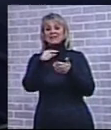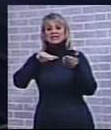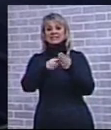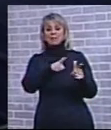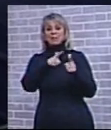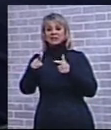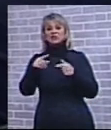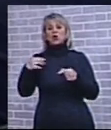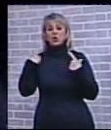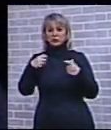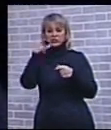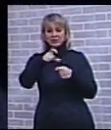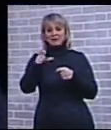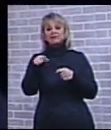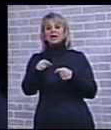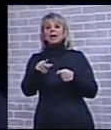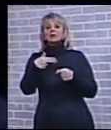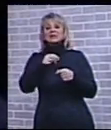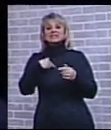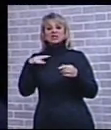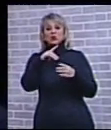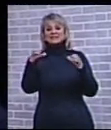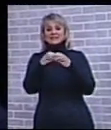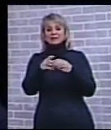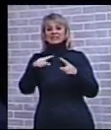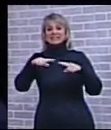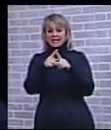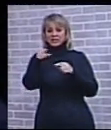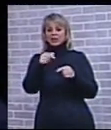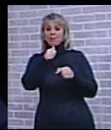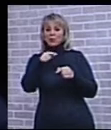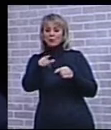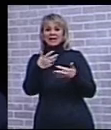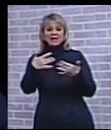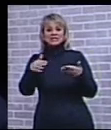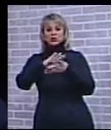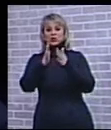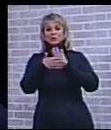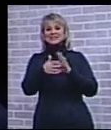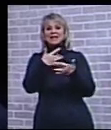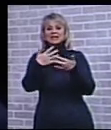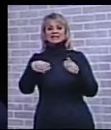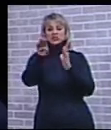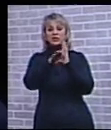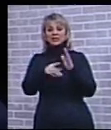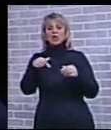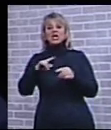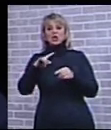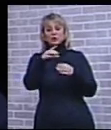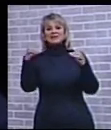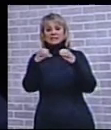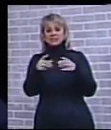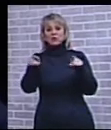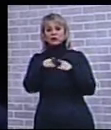цель – подготовка летчиков. Подготовки летного состава и ценной техники, опробование в различных условиях, на различных режимах. Ну и летного состава, а